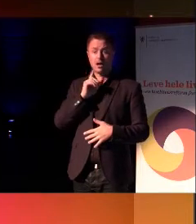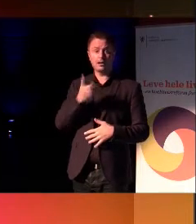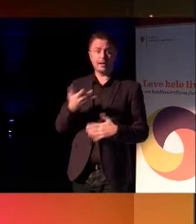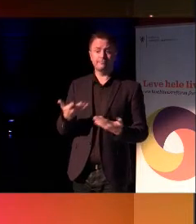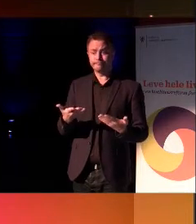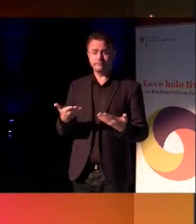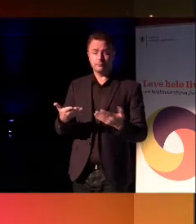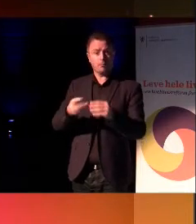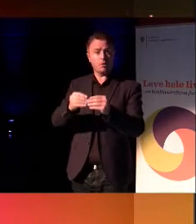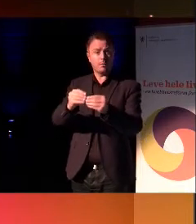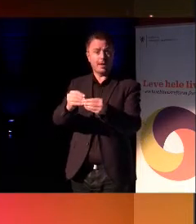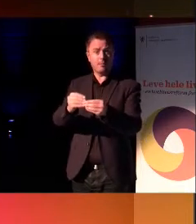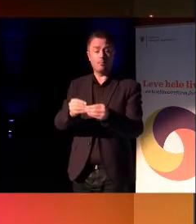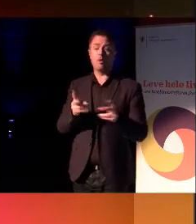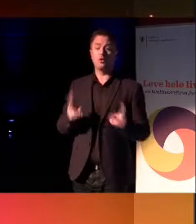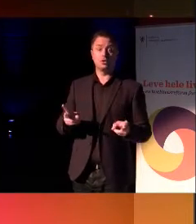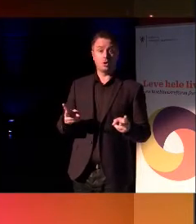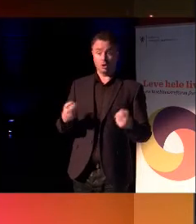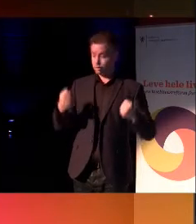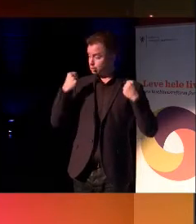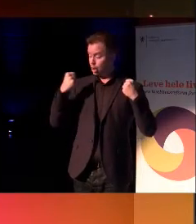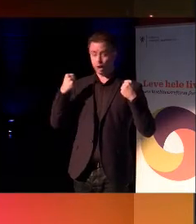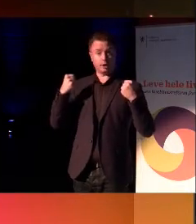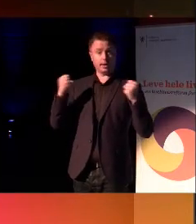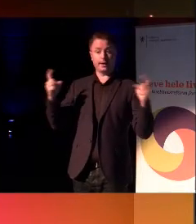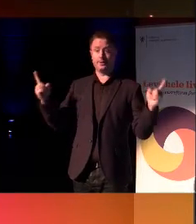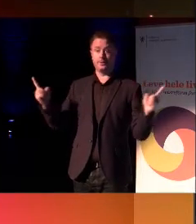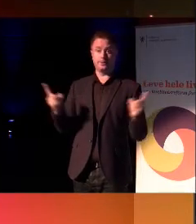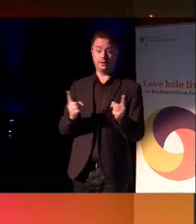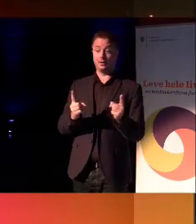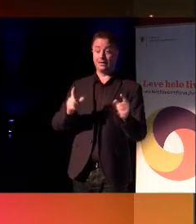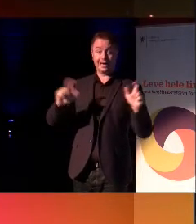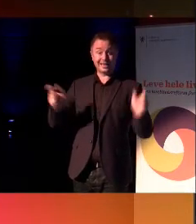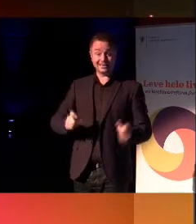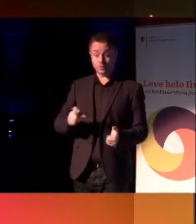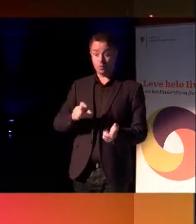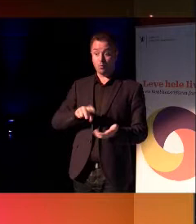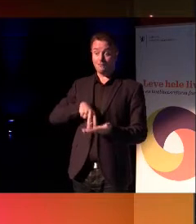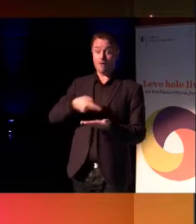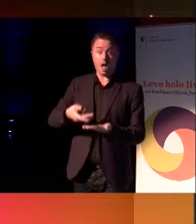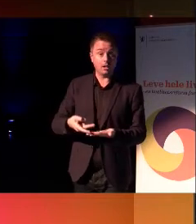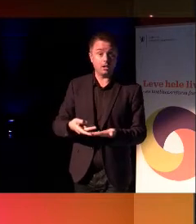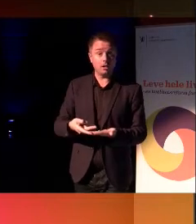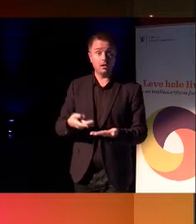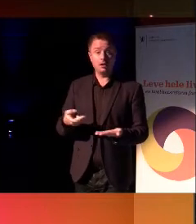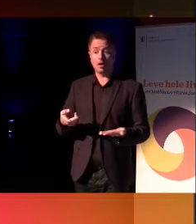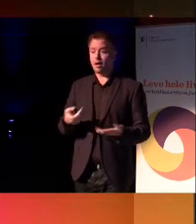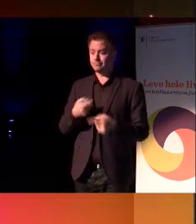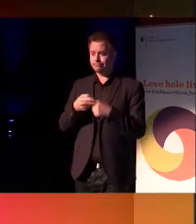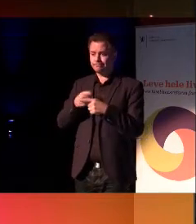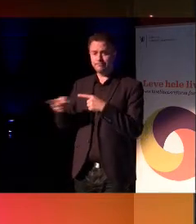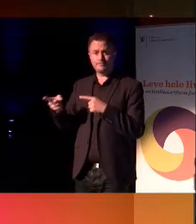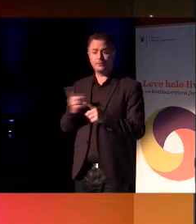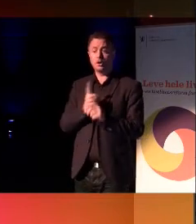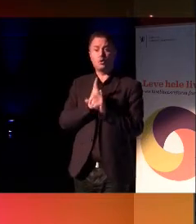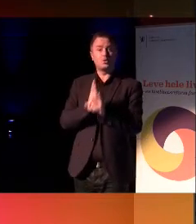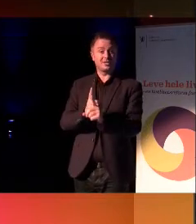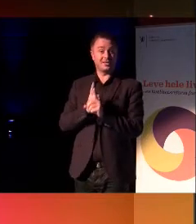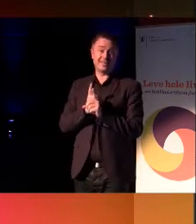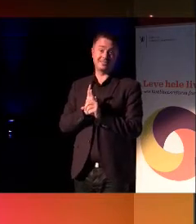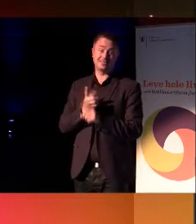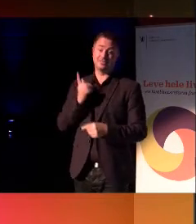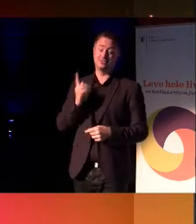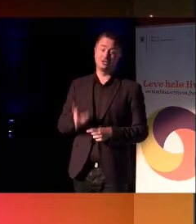føre til redusert styrke, og dermed økt fallproblematikk og alle de konsekvenser som følger av den